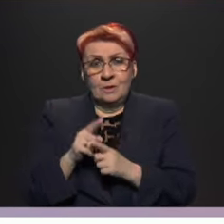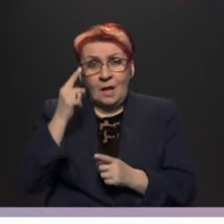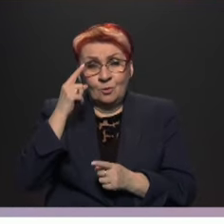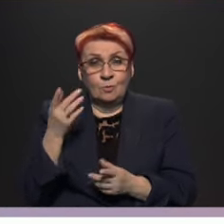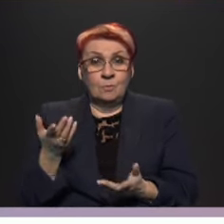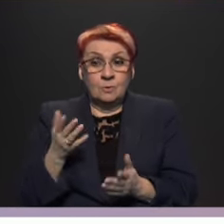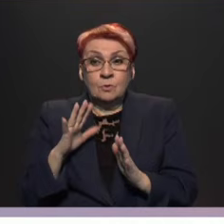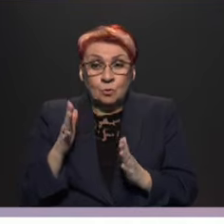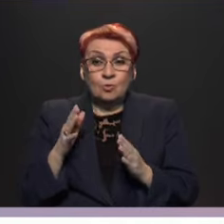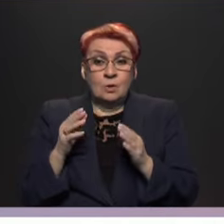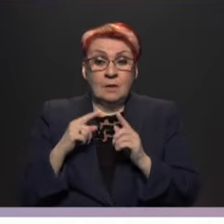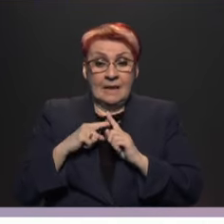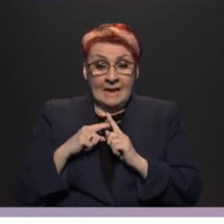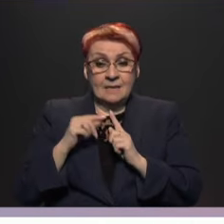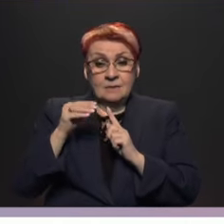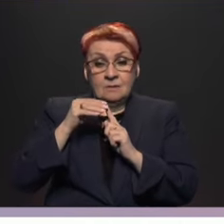вот,